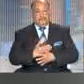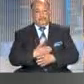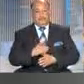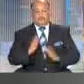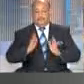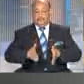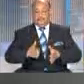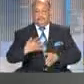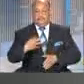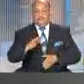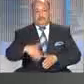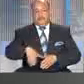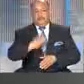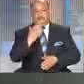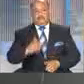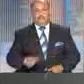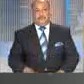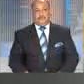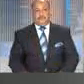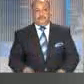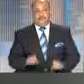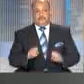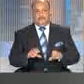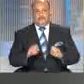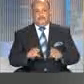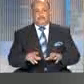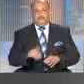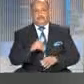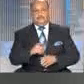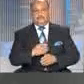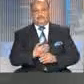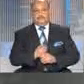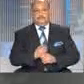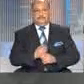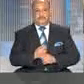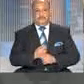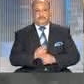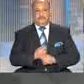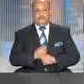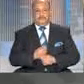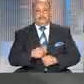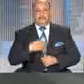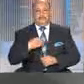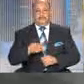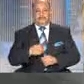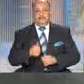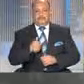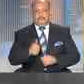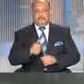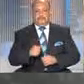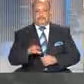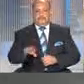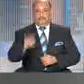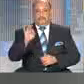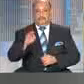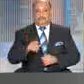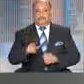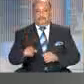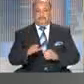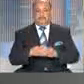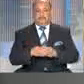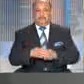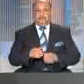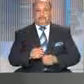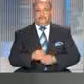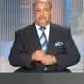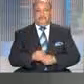جينا لكريتاي في فرنسا، عندنا دوره زاد ان شاء الله بخطه ربي، حتى كان ما فزناش